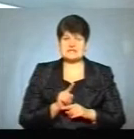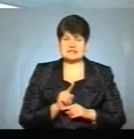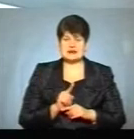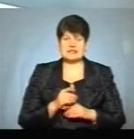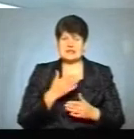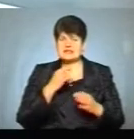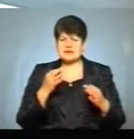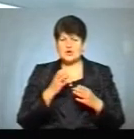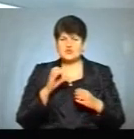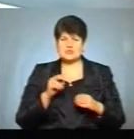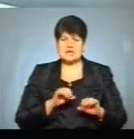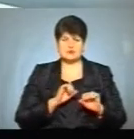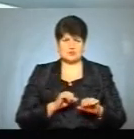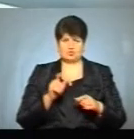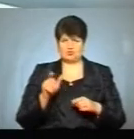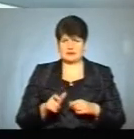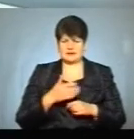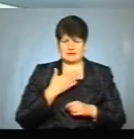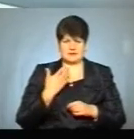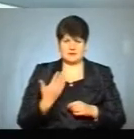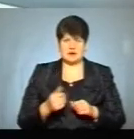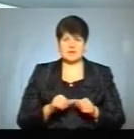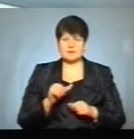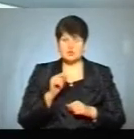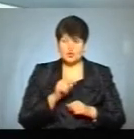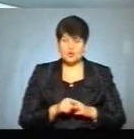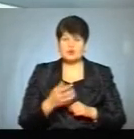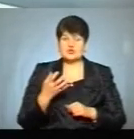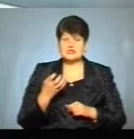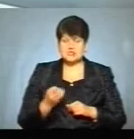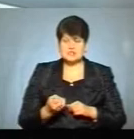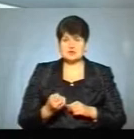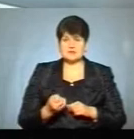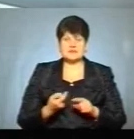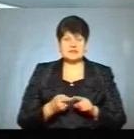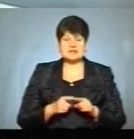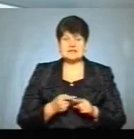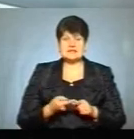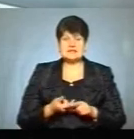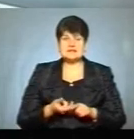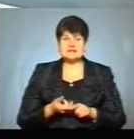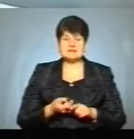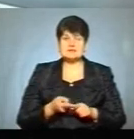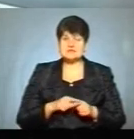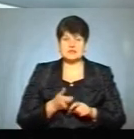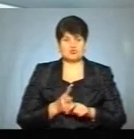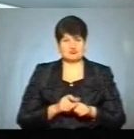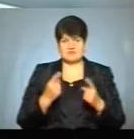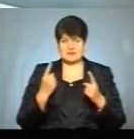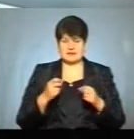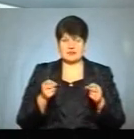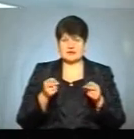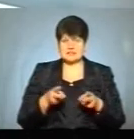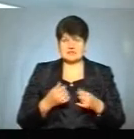соціального захисту людина не має. Але, крім того, ще також, і, ну, це дуже великий ризик для роботодавця, тому що там дуже великі